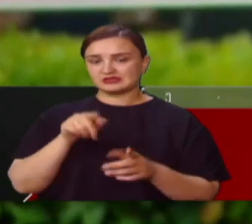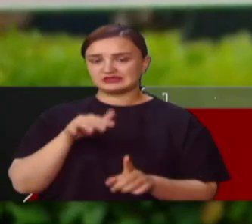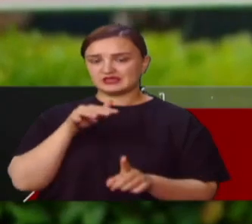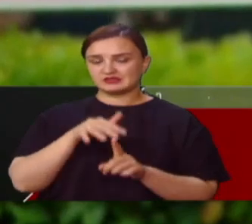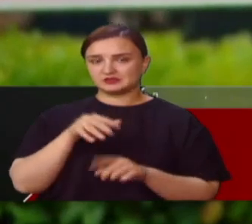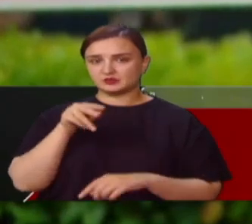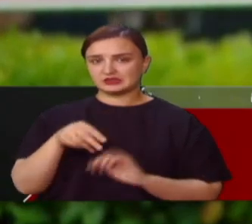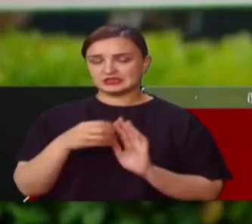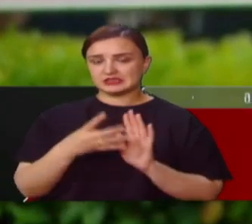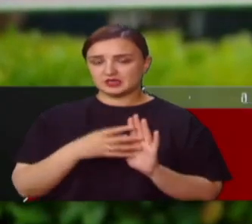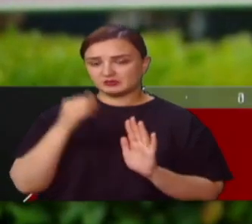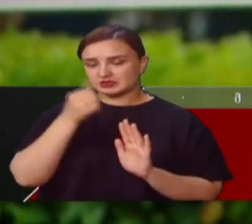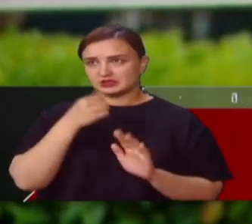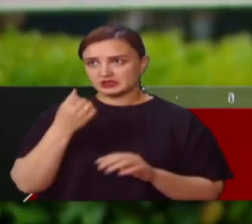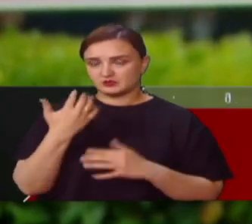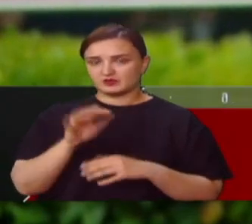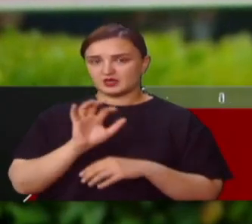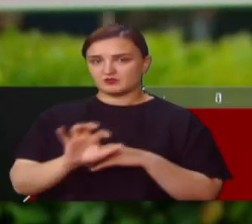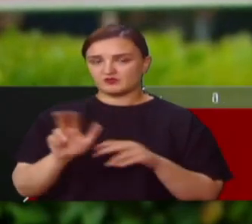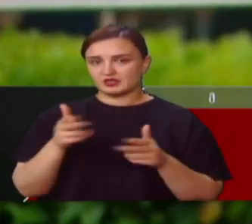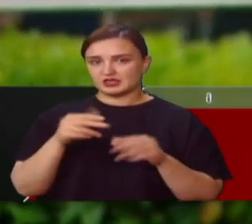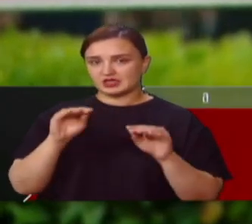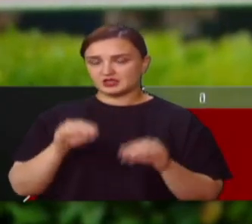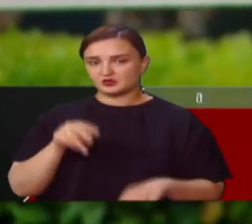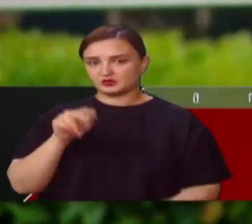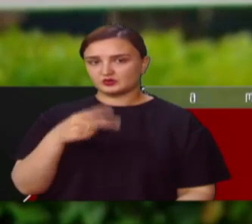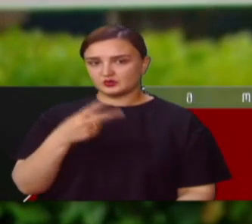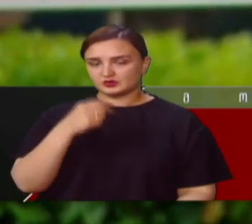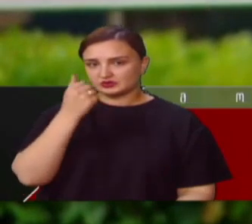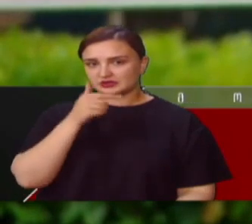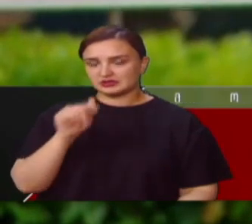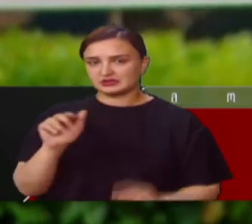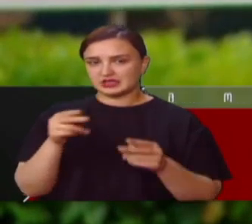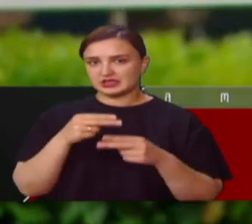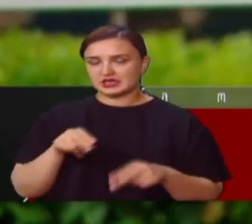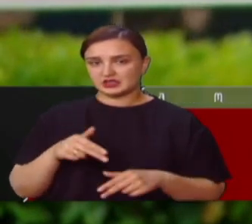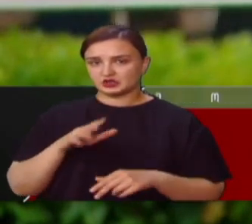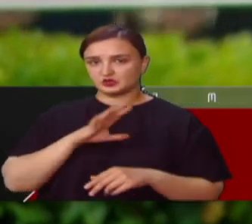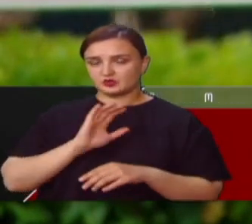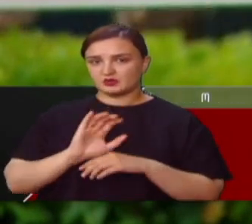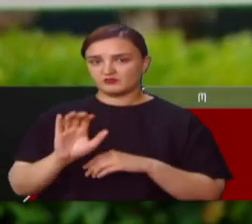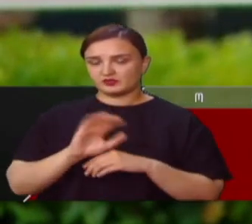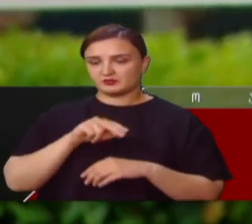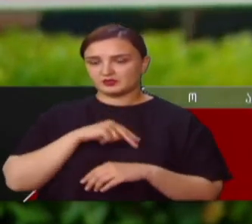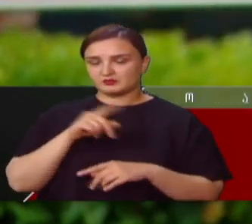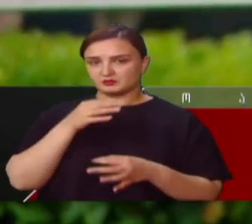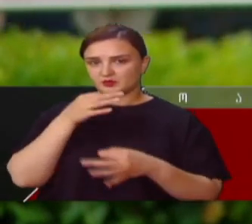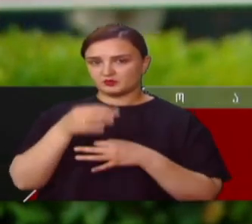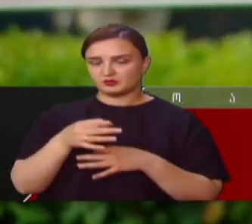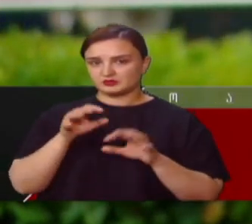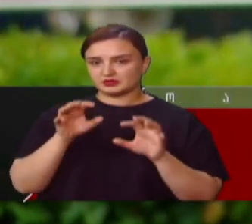და 2019 წელს გამოქვეყნდა ანგარიში. 2020 წელს ეს ანგარიში იქნა გამოქვეყნებული და პარლამენტმა